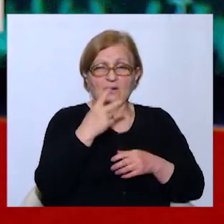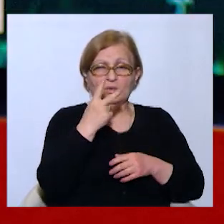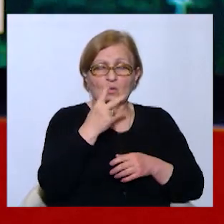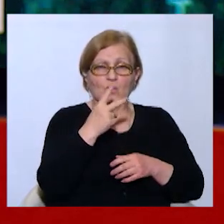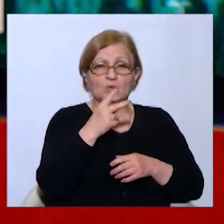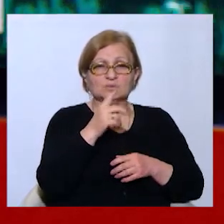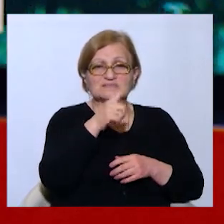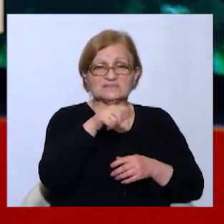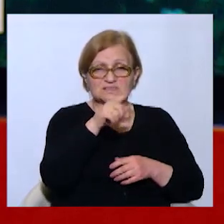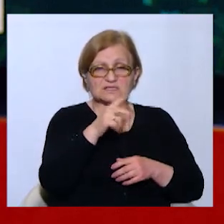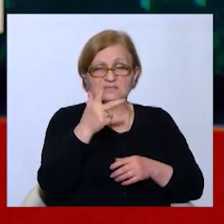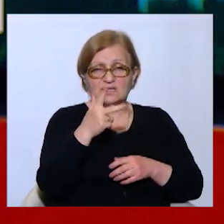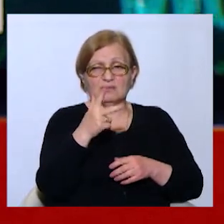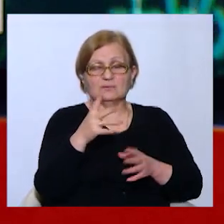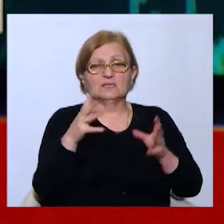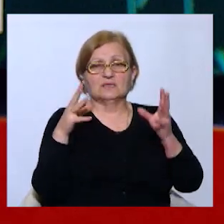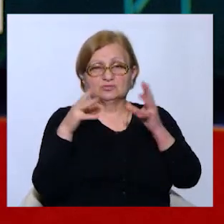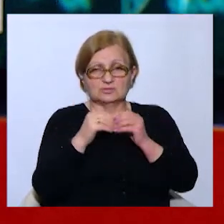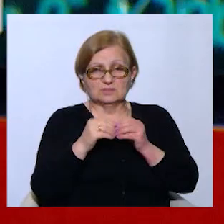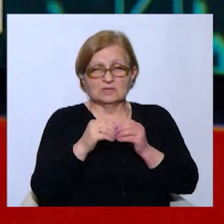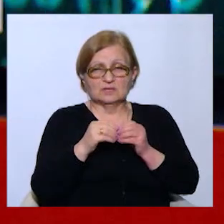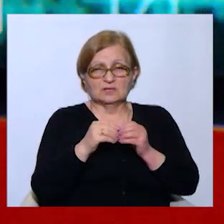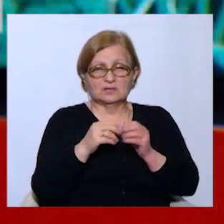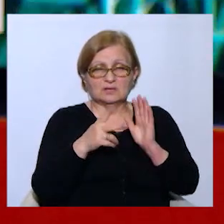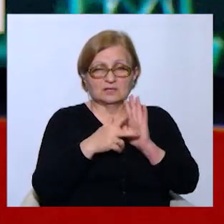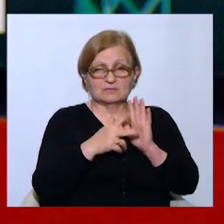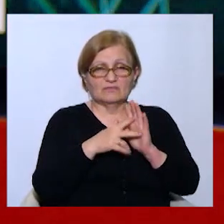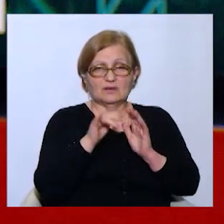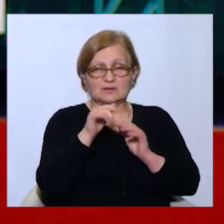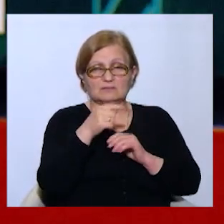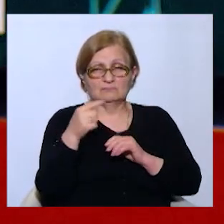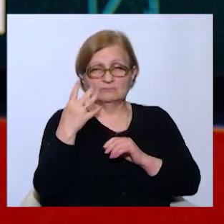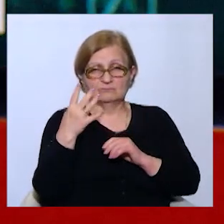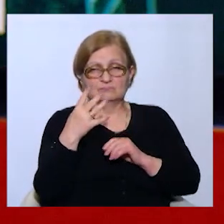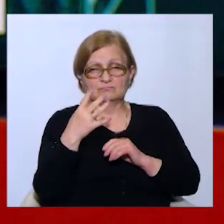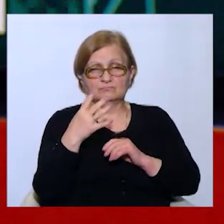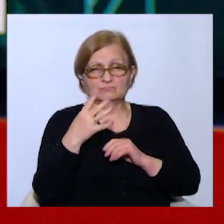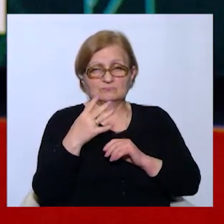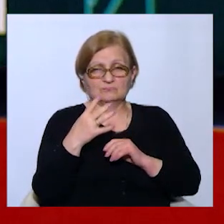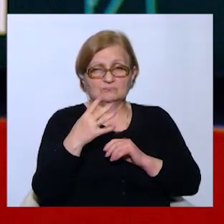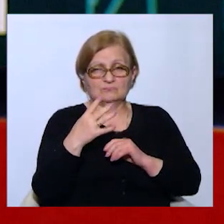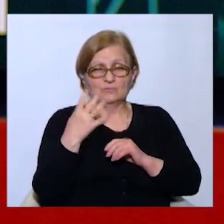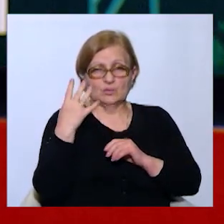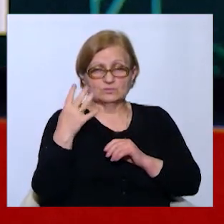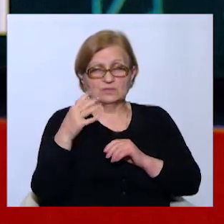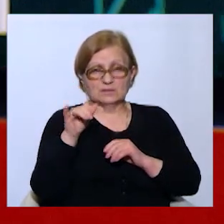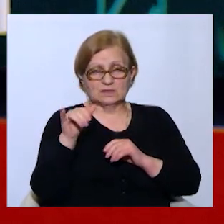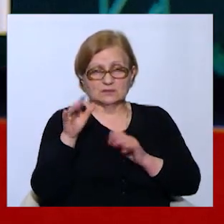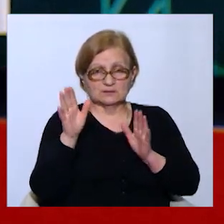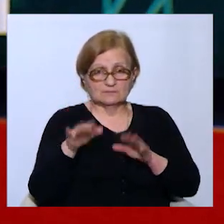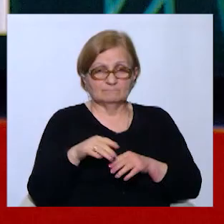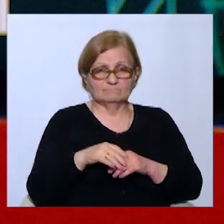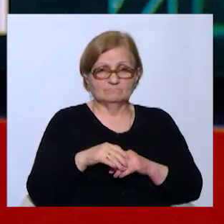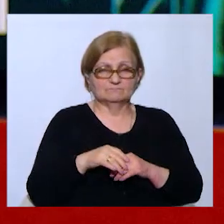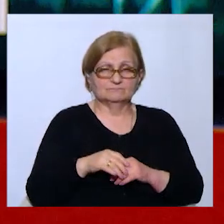3 წრე, ვთქვათ, შევაერთე, არის 5 წრე. აი ესეც, 8y-ს გამოვაკლოთ 4y არის 4y. არაფერი